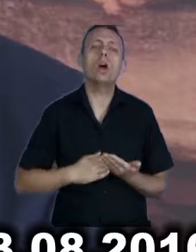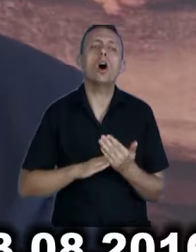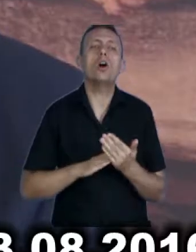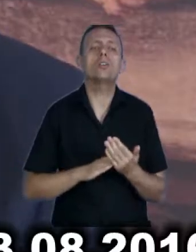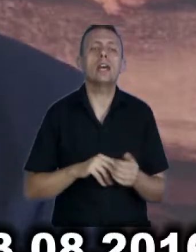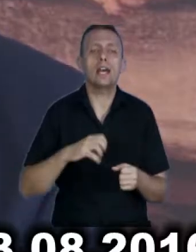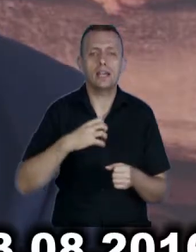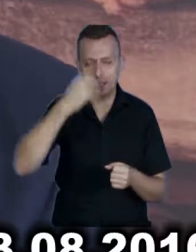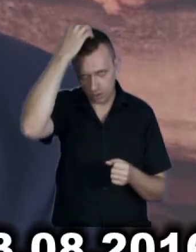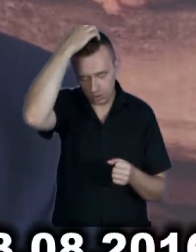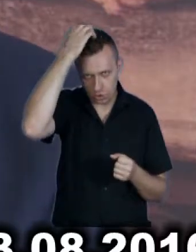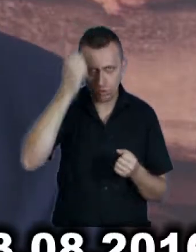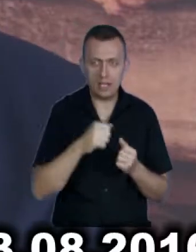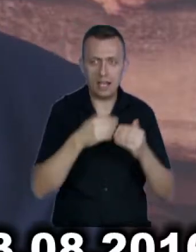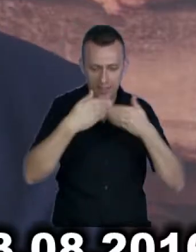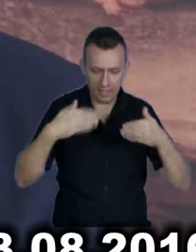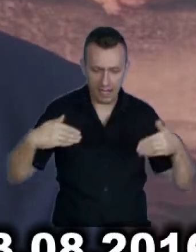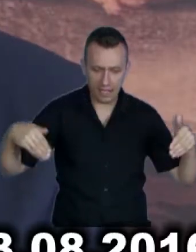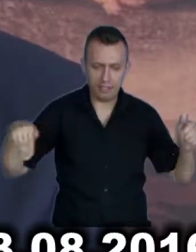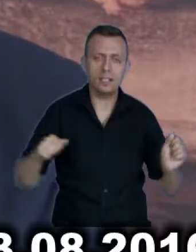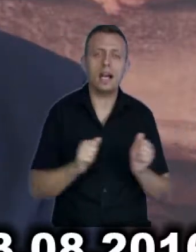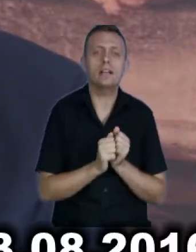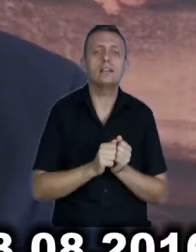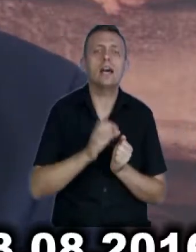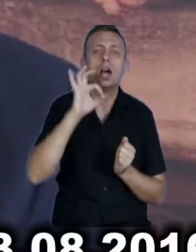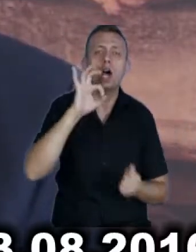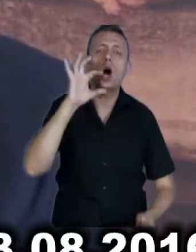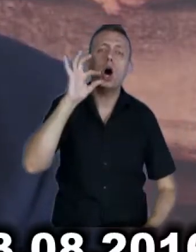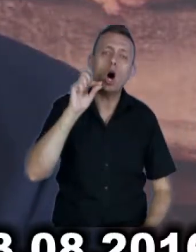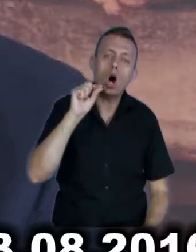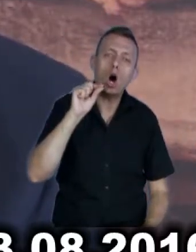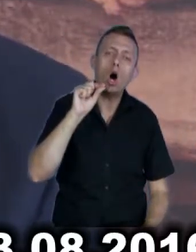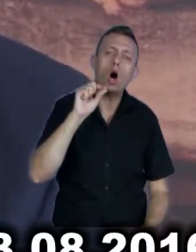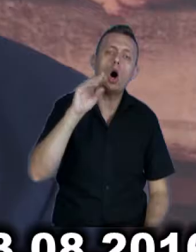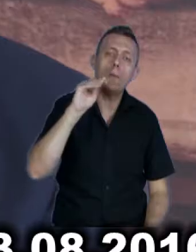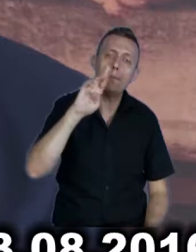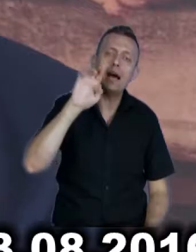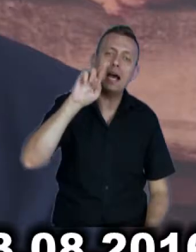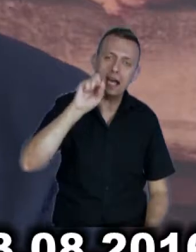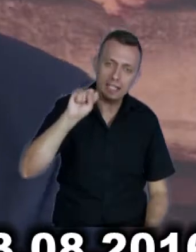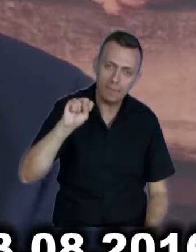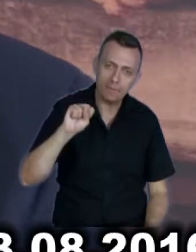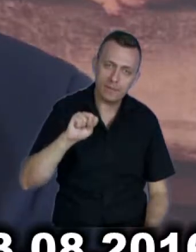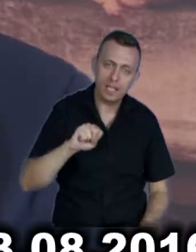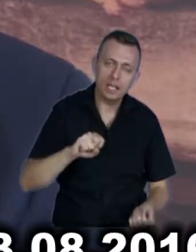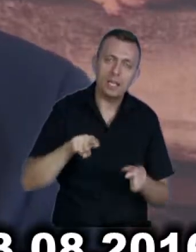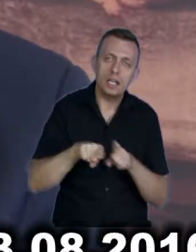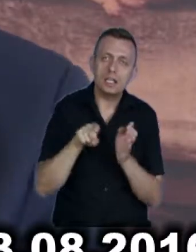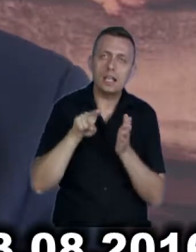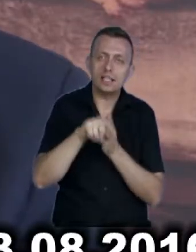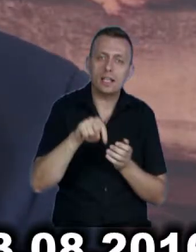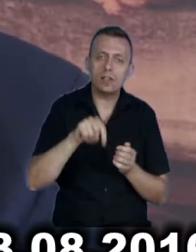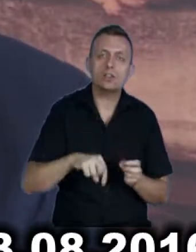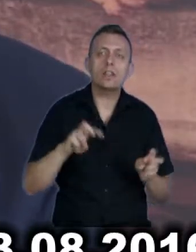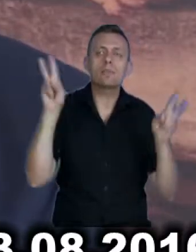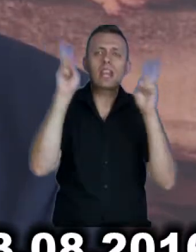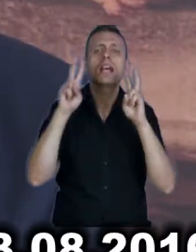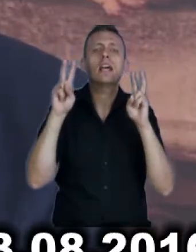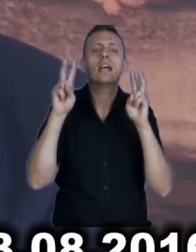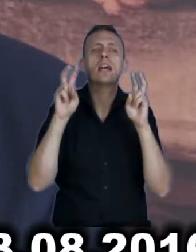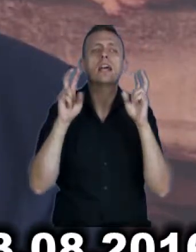może przyjść na imieniny nie byle kogo, bo samego króla Augusta III. Muzeum Regionalne nawiązuje tym samym do tradycji